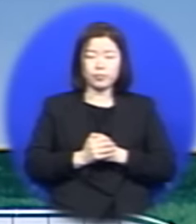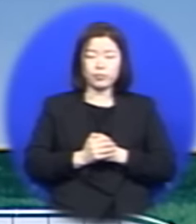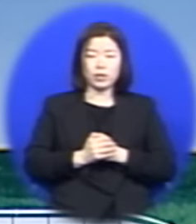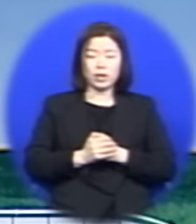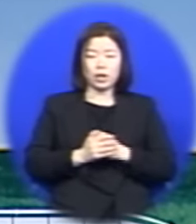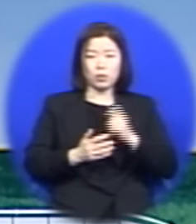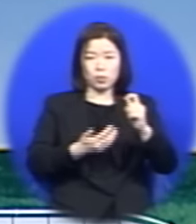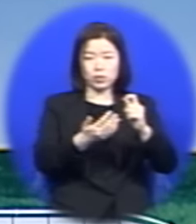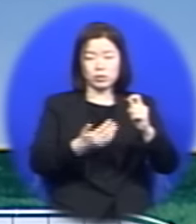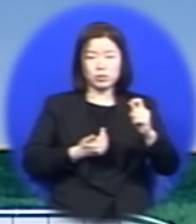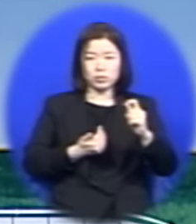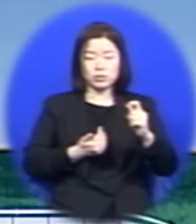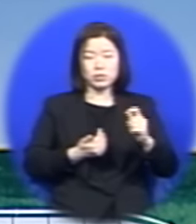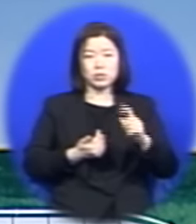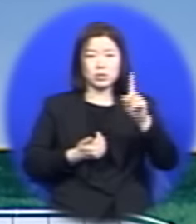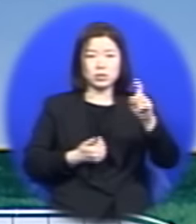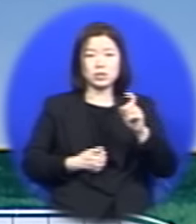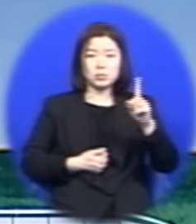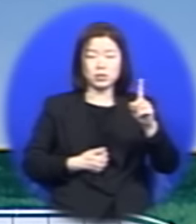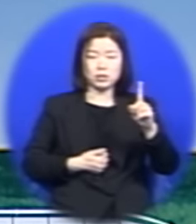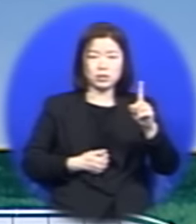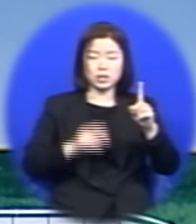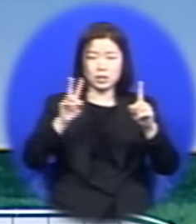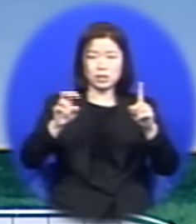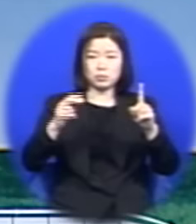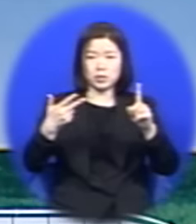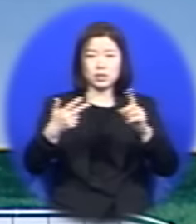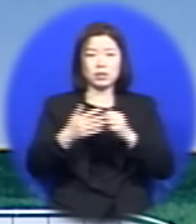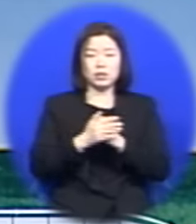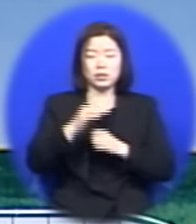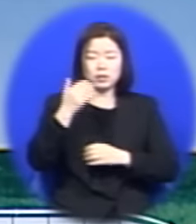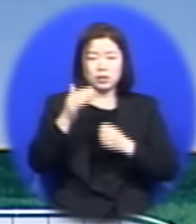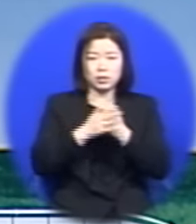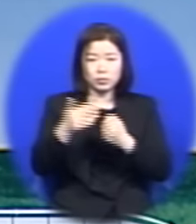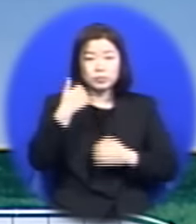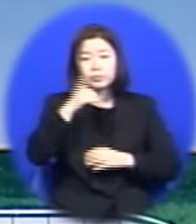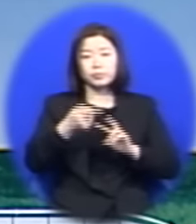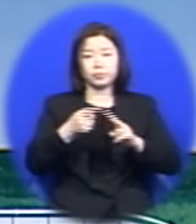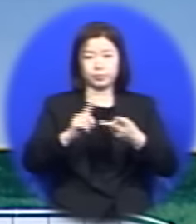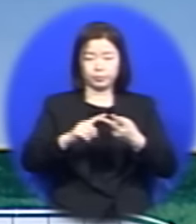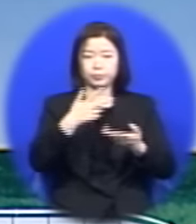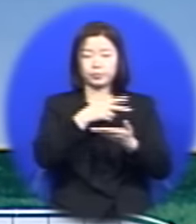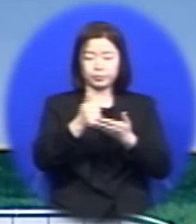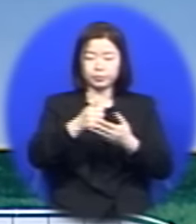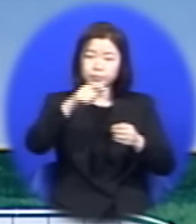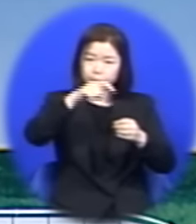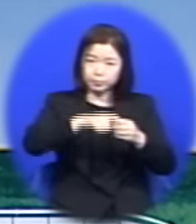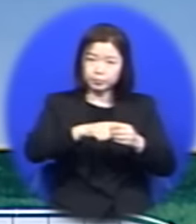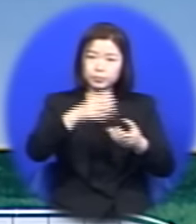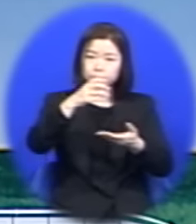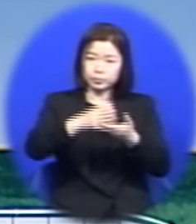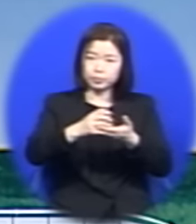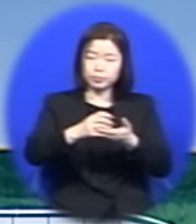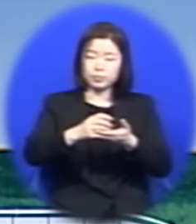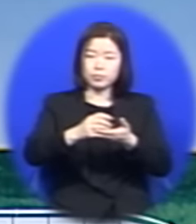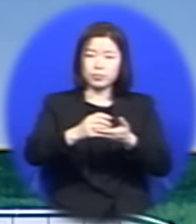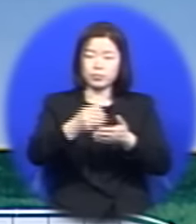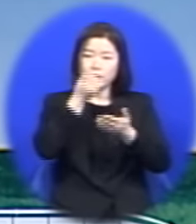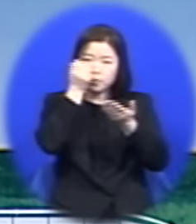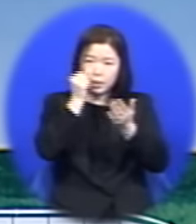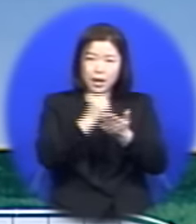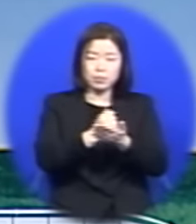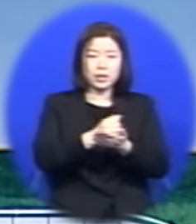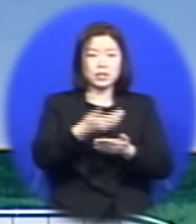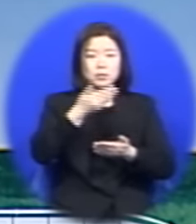고린도 후서 11장 27절. 그러므로 누구든지 주의 떡이나 잔을 합당하지 않게 먹고